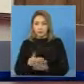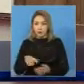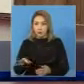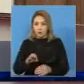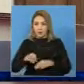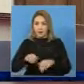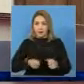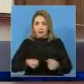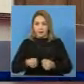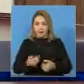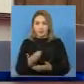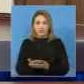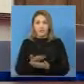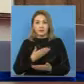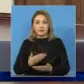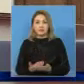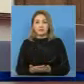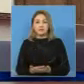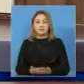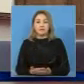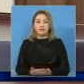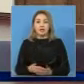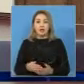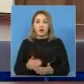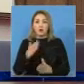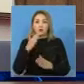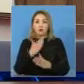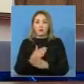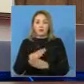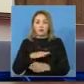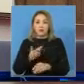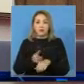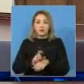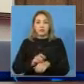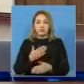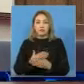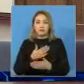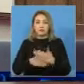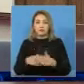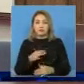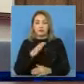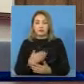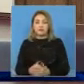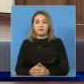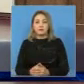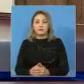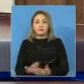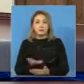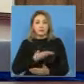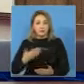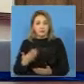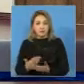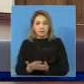облыстың басшылықтың түсінгені, біздің жазушылар одағының осыны қолдап отырғаны өте құптарлық жағдай деп ойлаймын. Сондықтан біздің